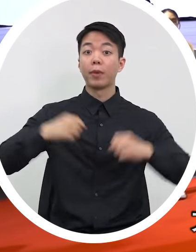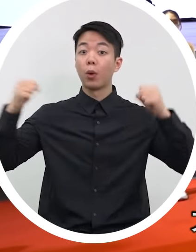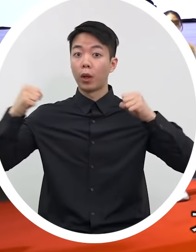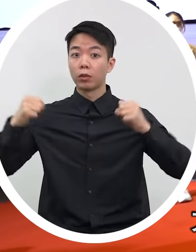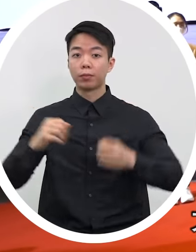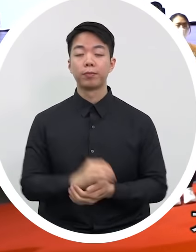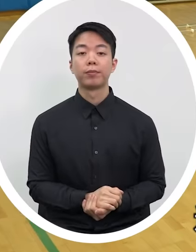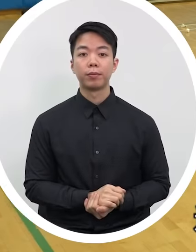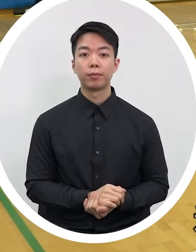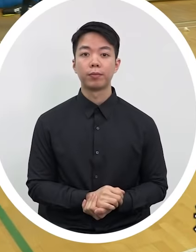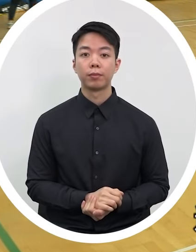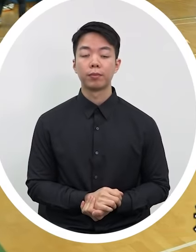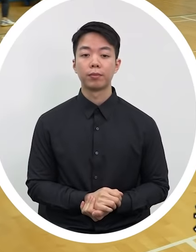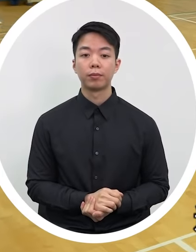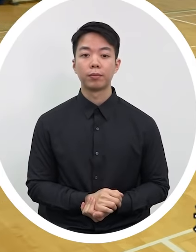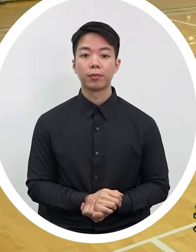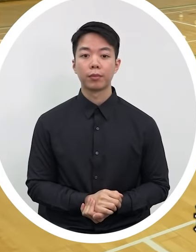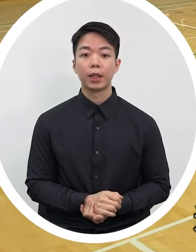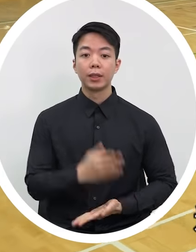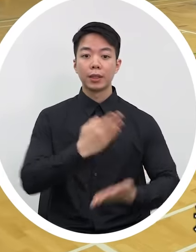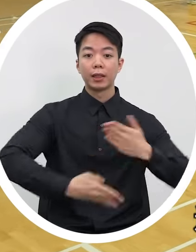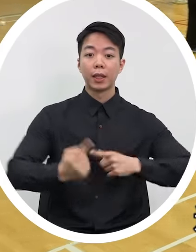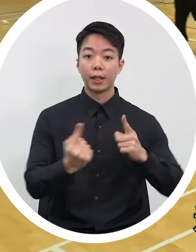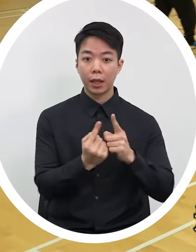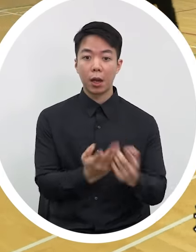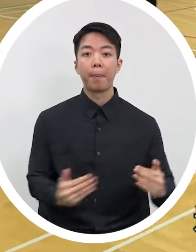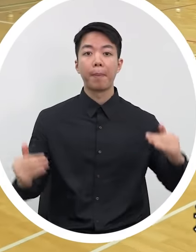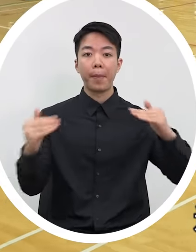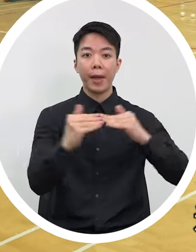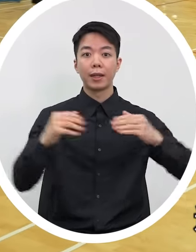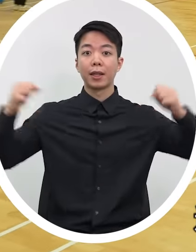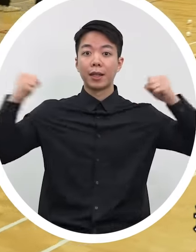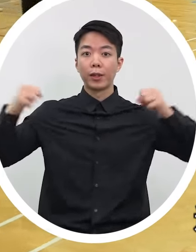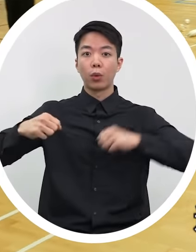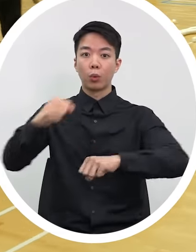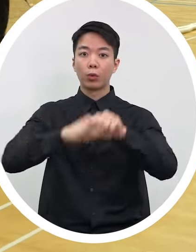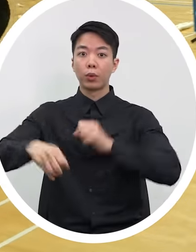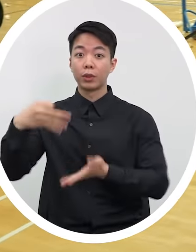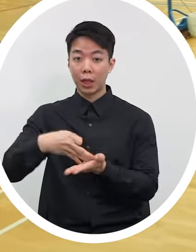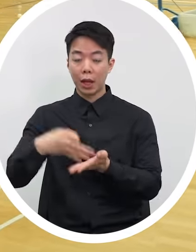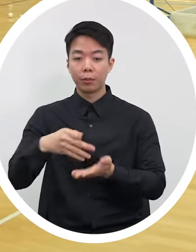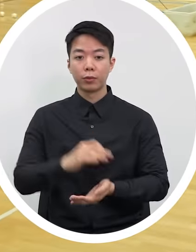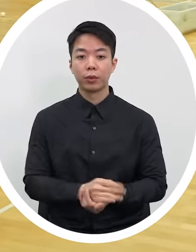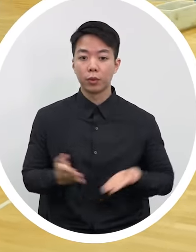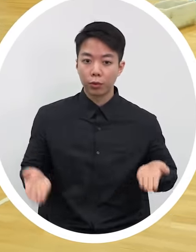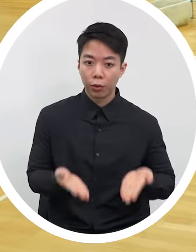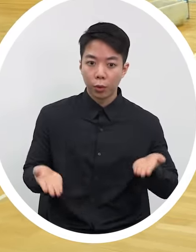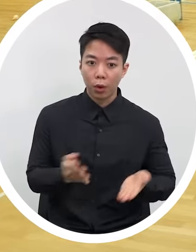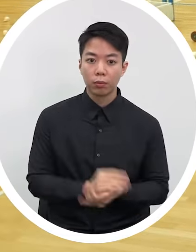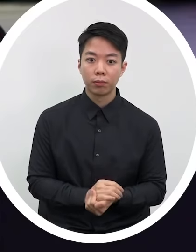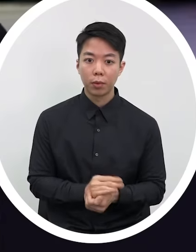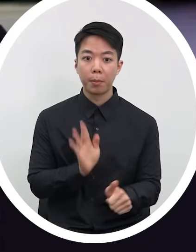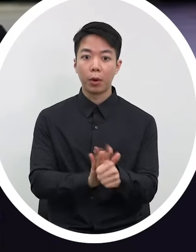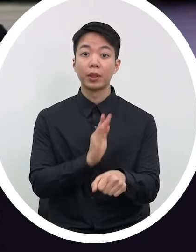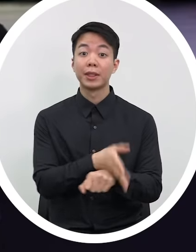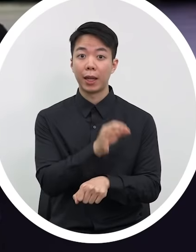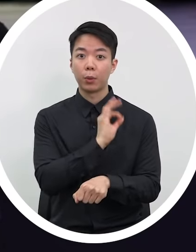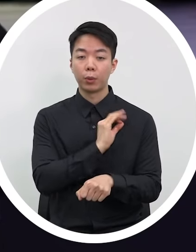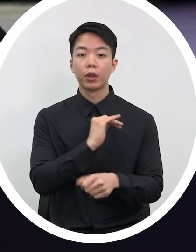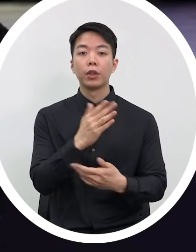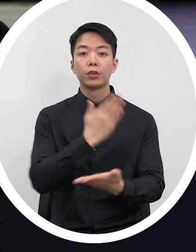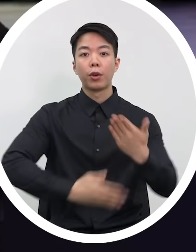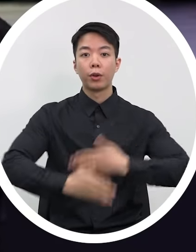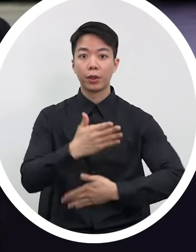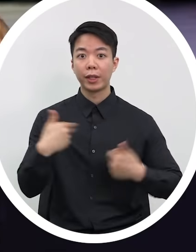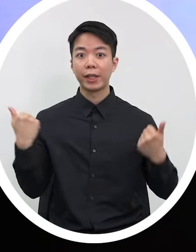為主題，透過推廣殘疾人士平等參與體育活動，推動社會上相見共